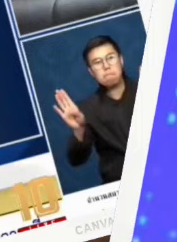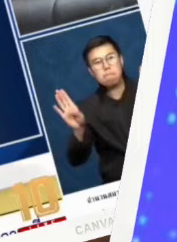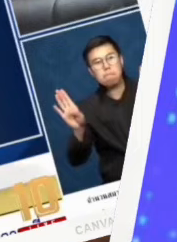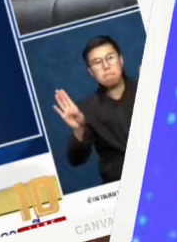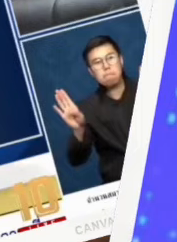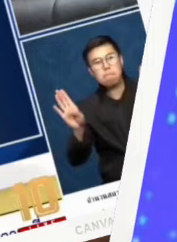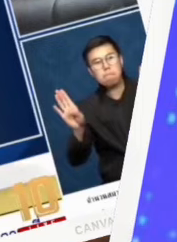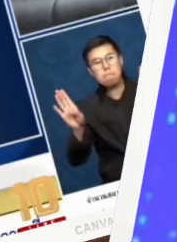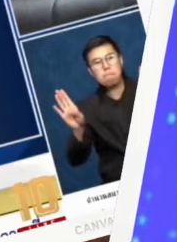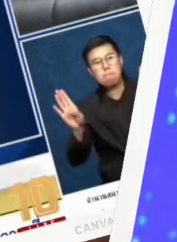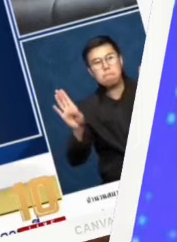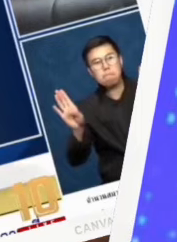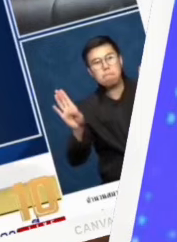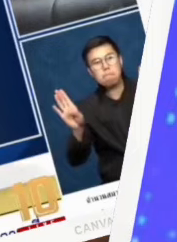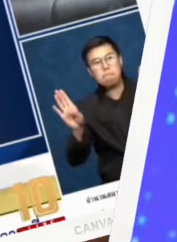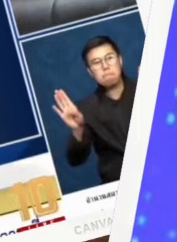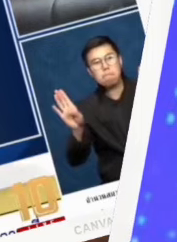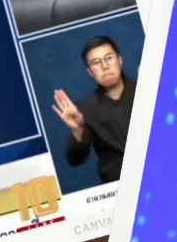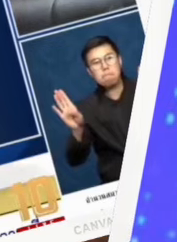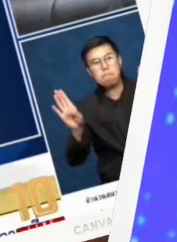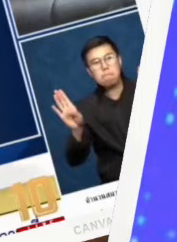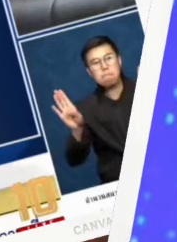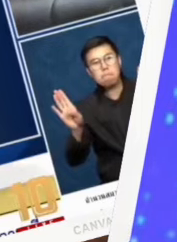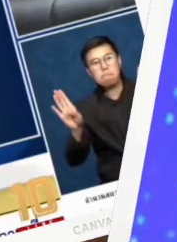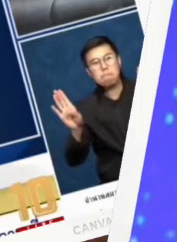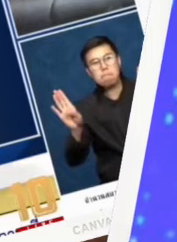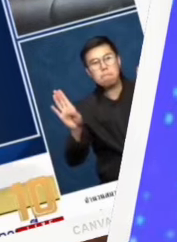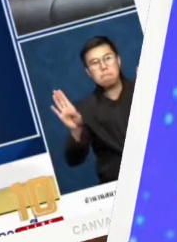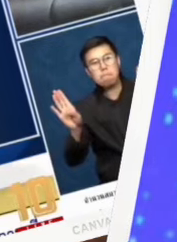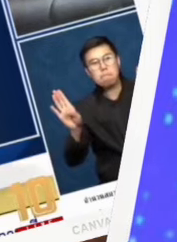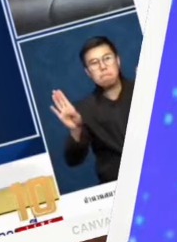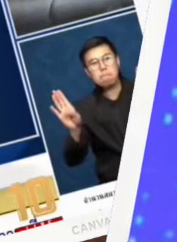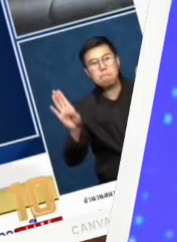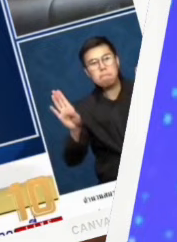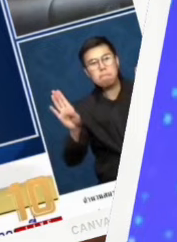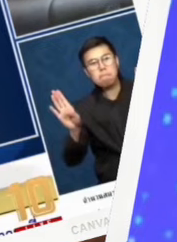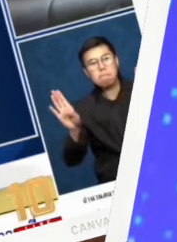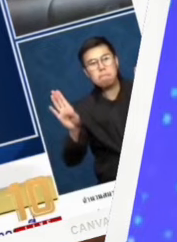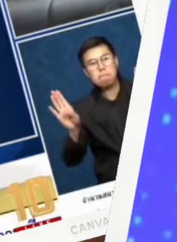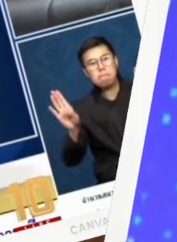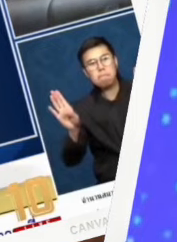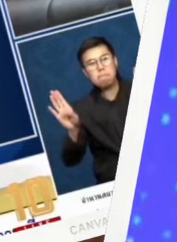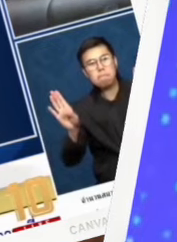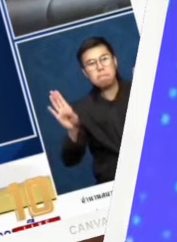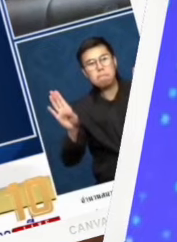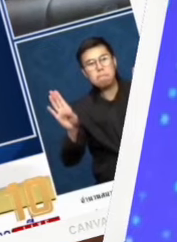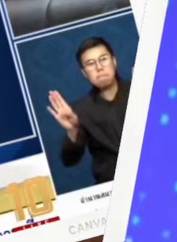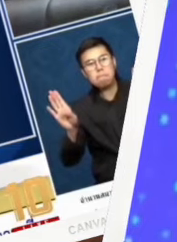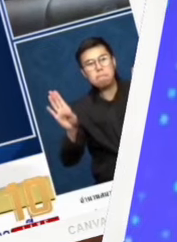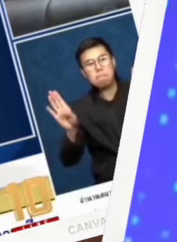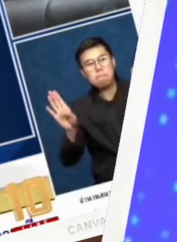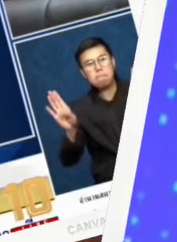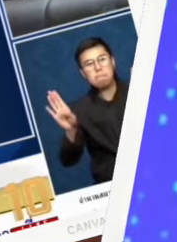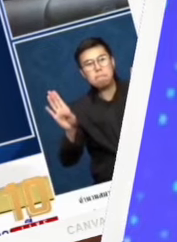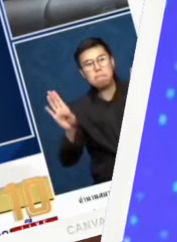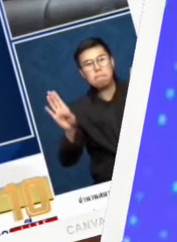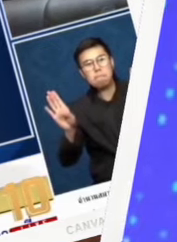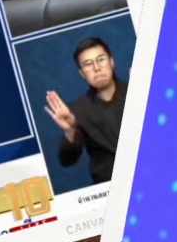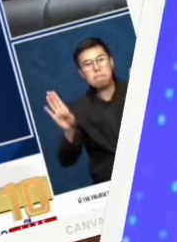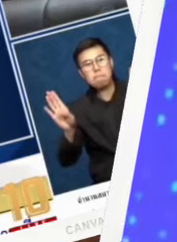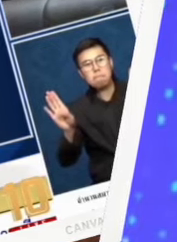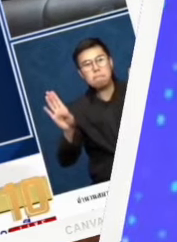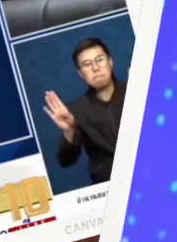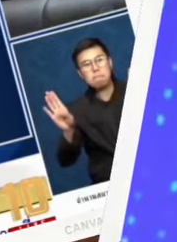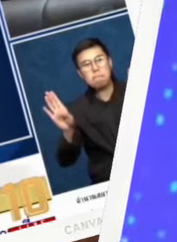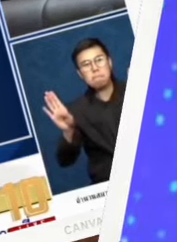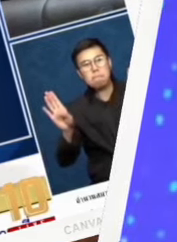สำหรับวันหลงการอภิปรายงบประมาณวันนี้ขอนำมา4ทนของพรรคก้าว